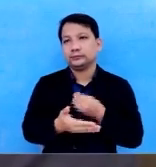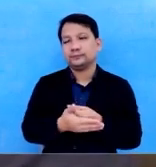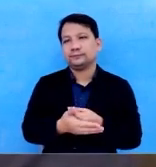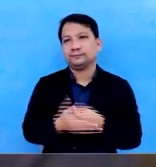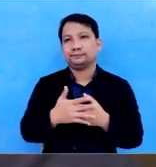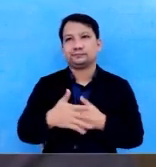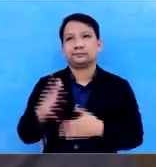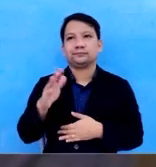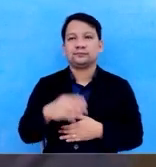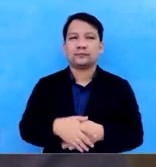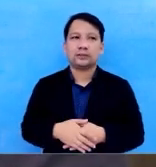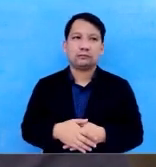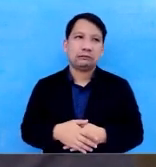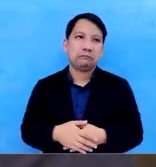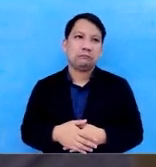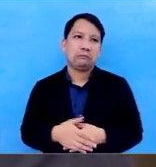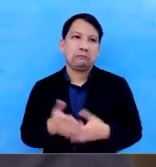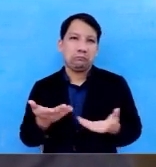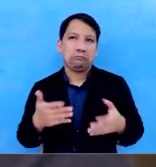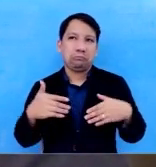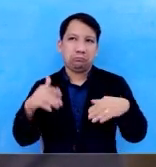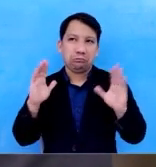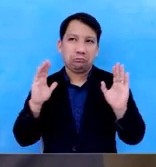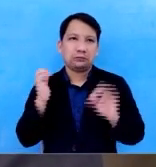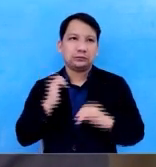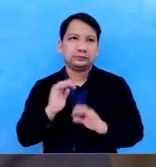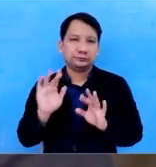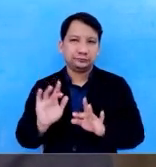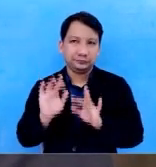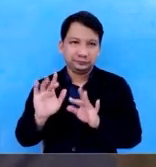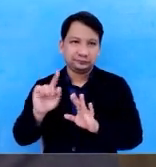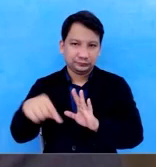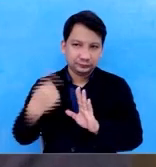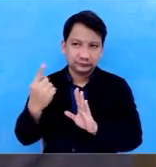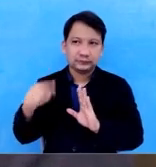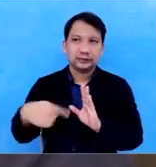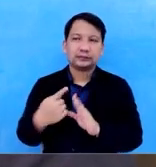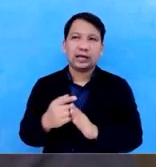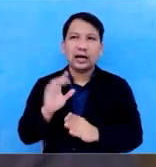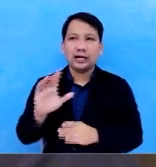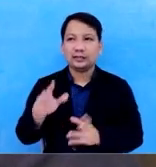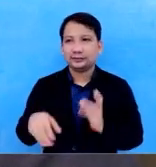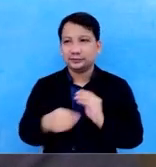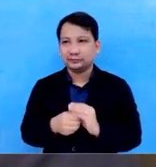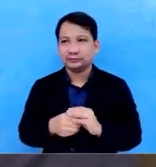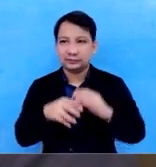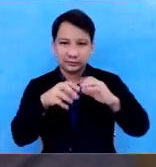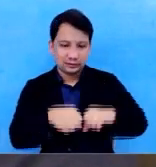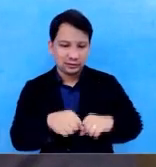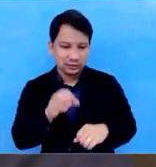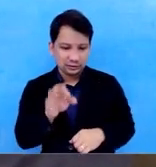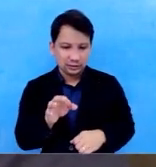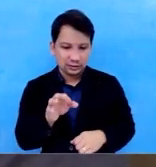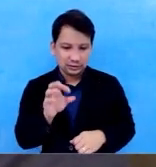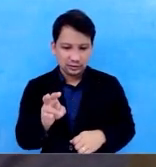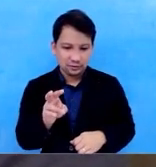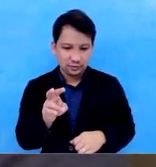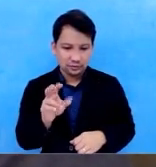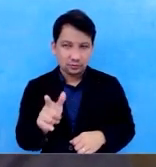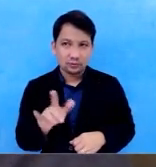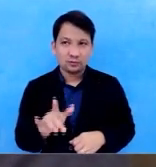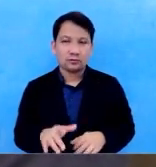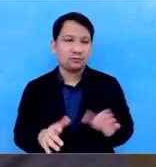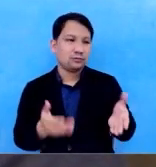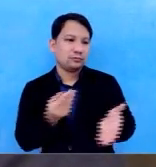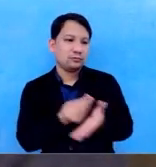puro paasa na lang. Tapos ano, an hour, ganun. Tapos yun nga, yung huli, 9,729 hingi. Eh wala na